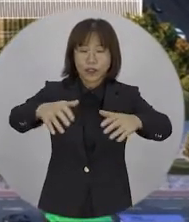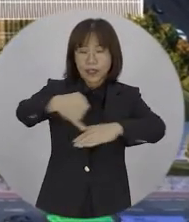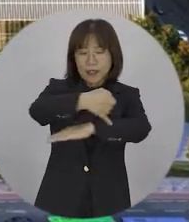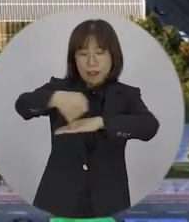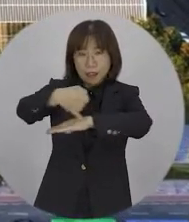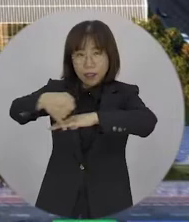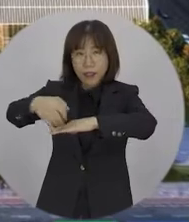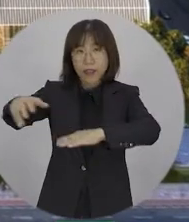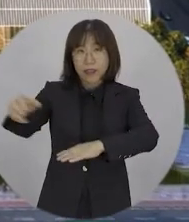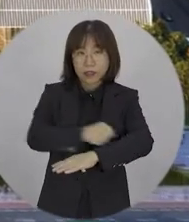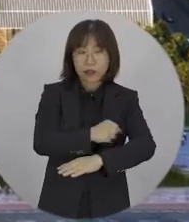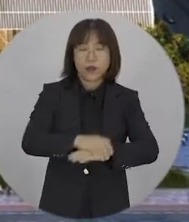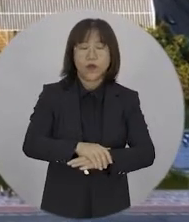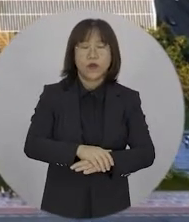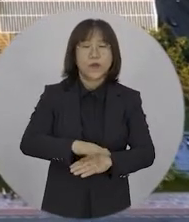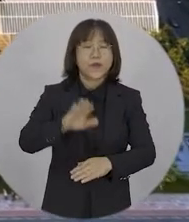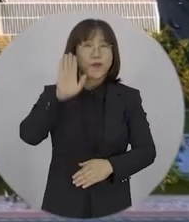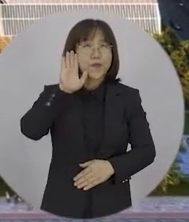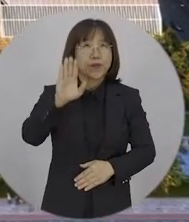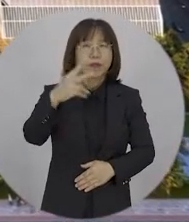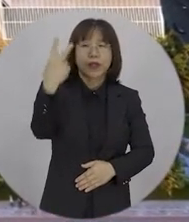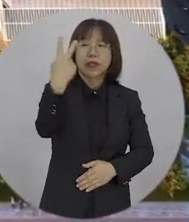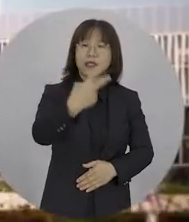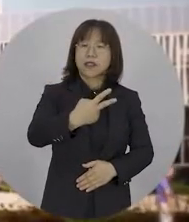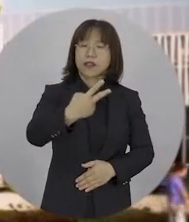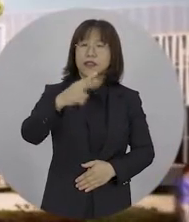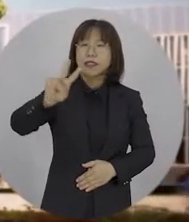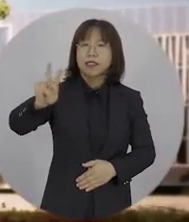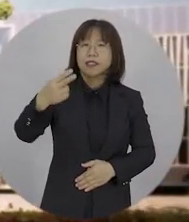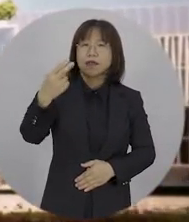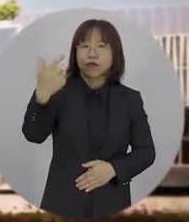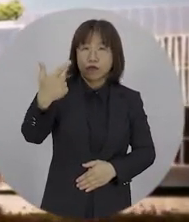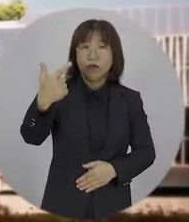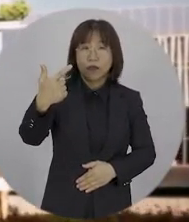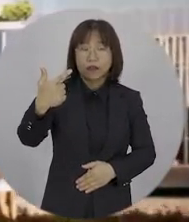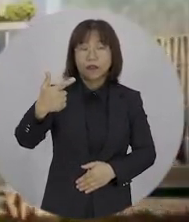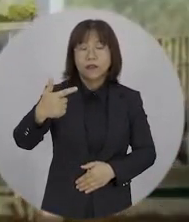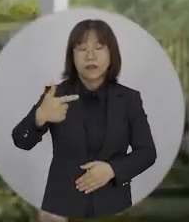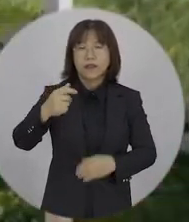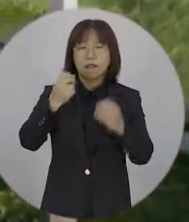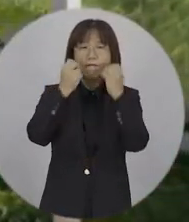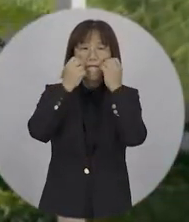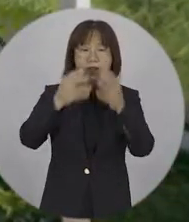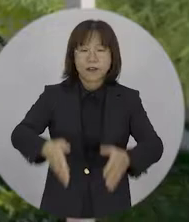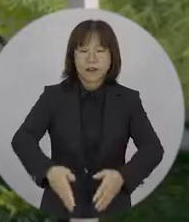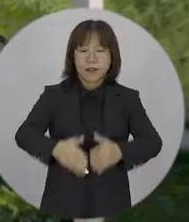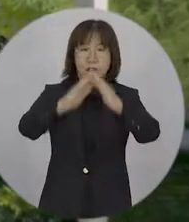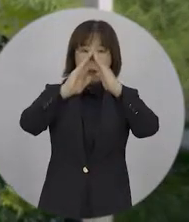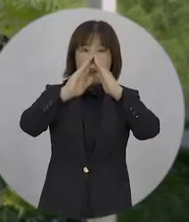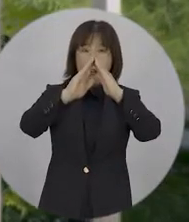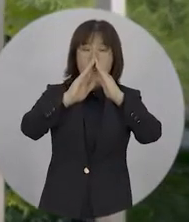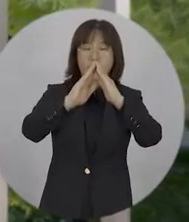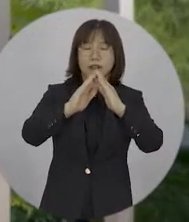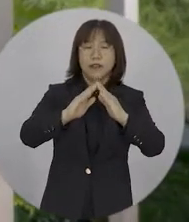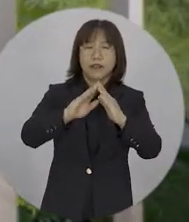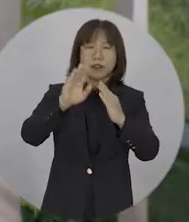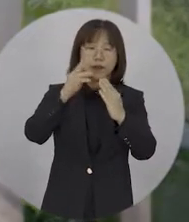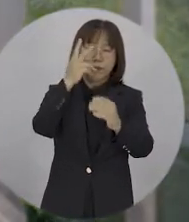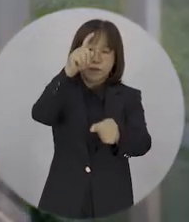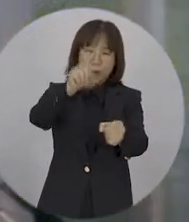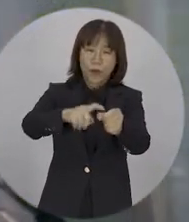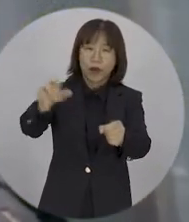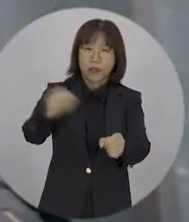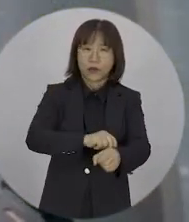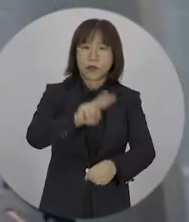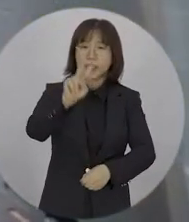공모를 통해 선정된 강서구 통합 신청사는 오는 2026년 준공을 목표로 마곡동 745 다시